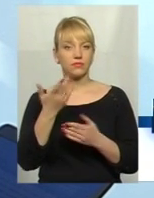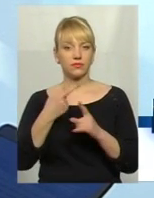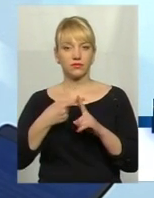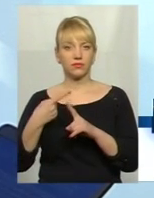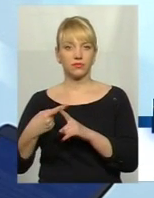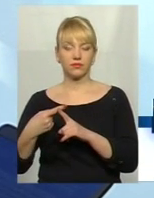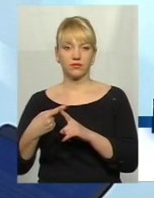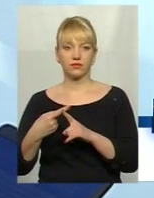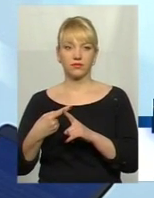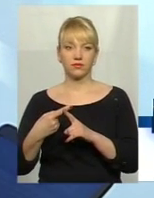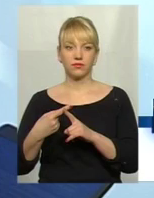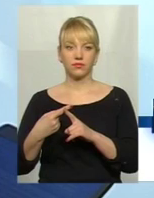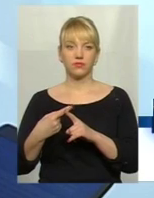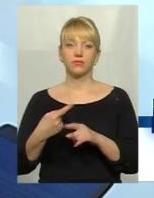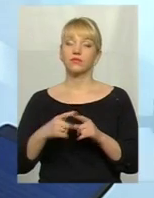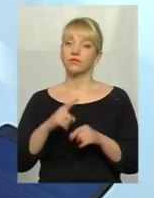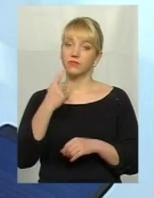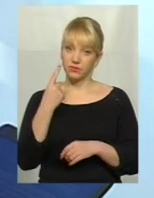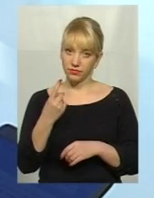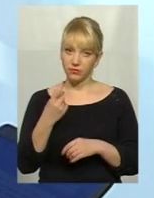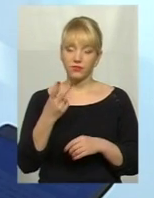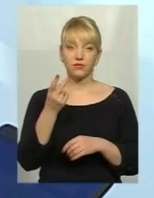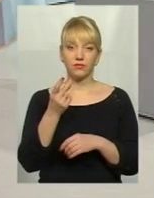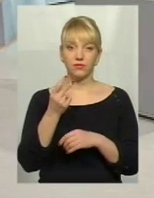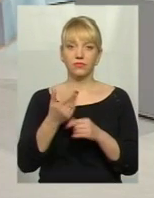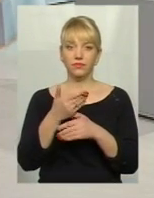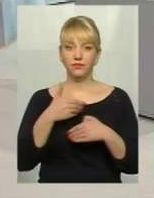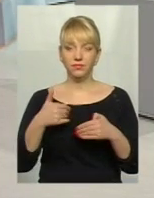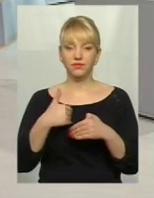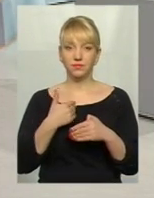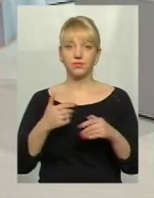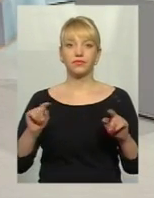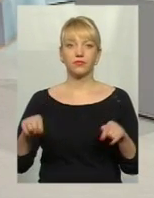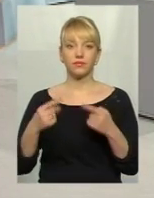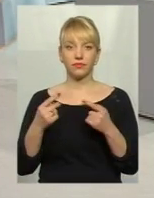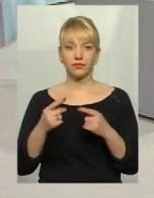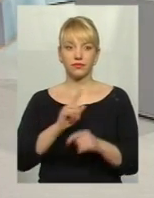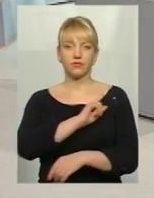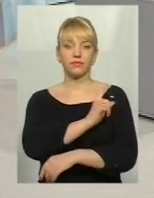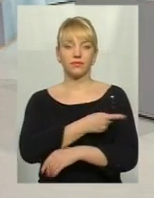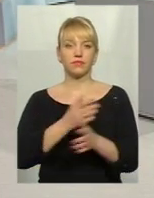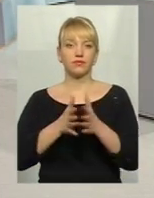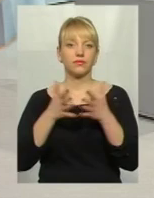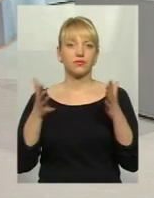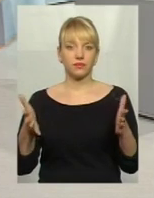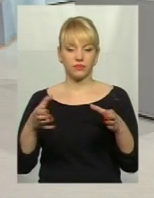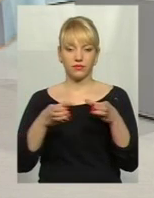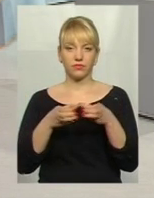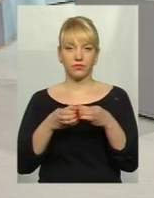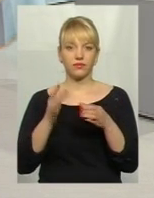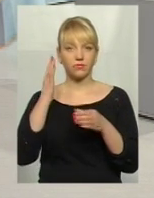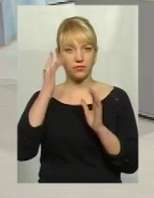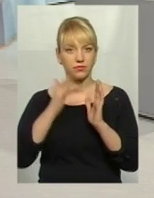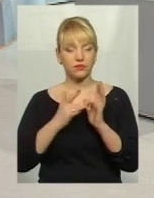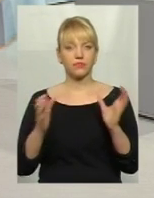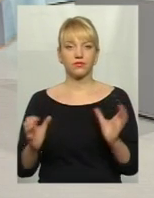позитивні зрушення. Це перше. Друге, ми хотіли утворити максимально велику громаду з метою